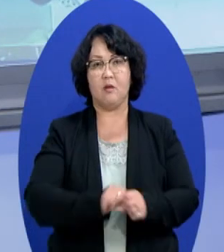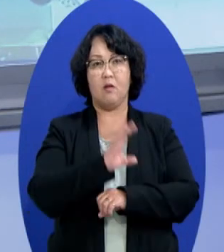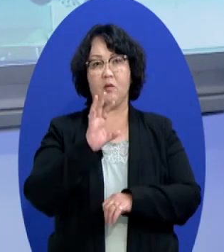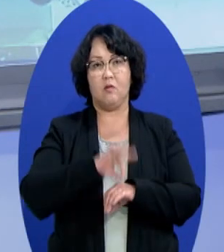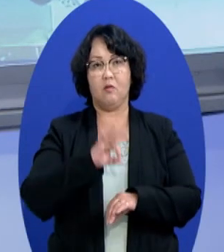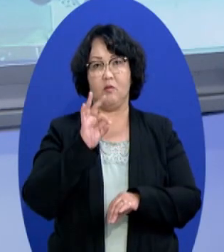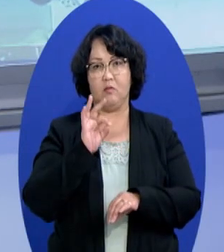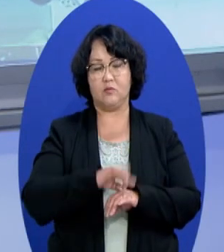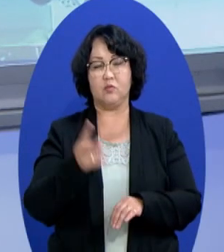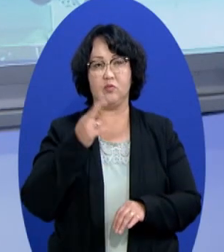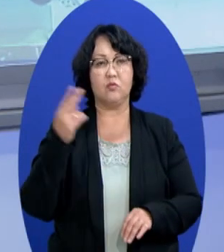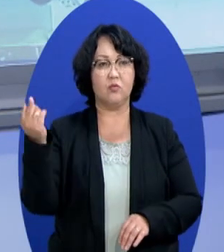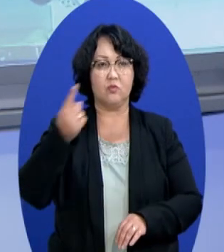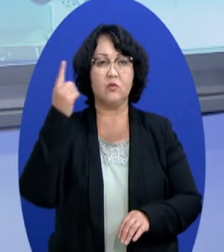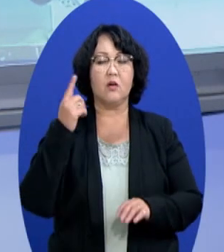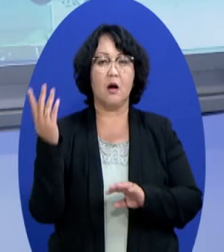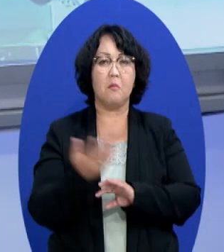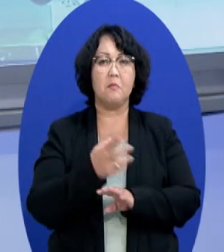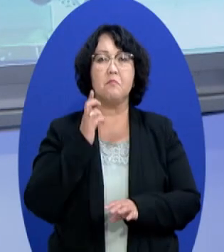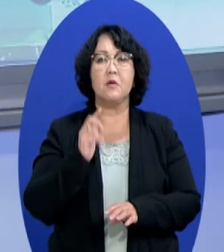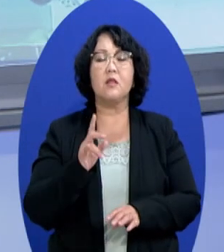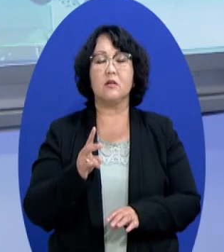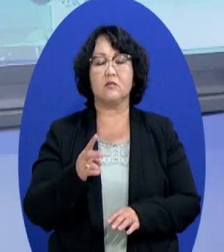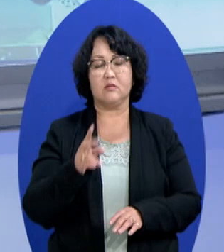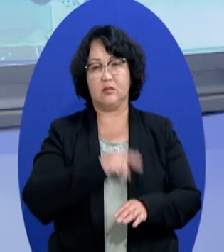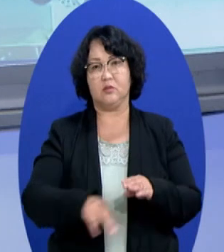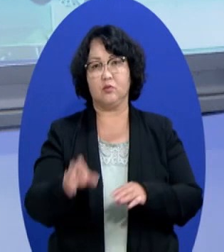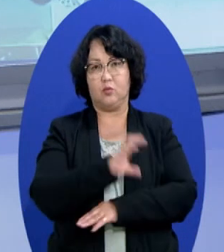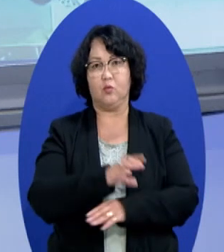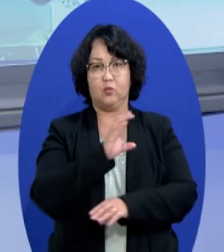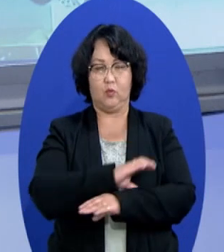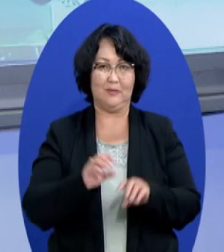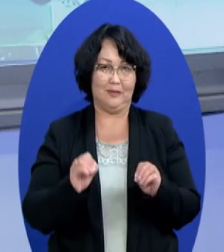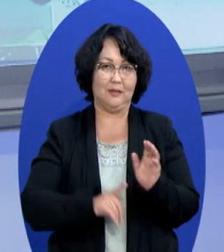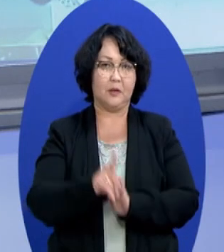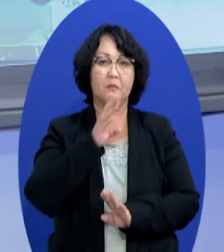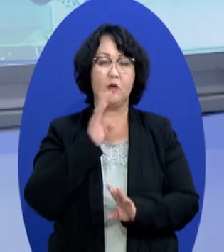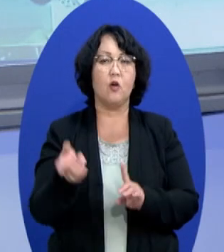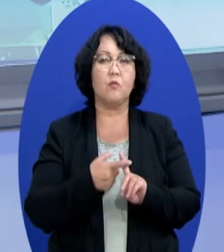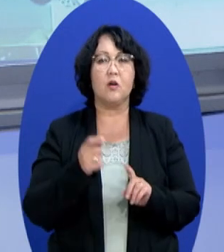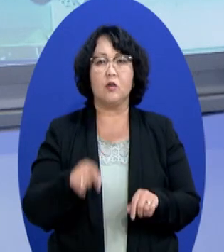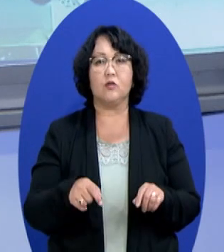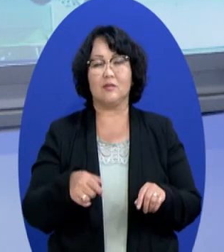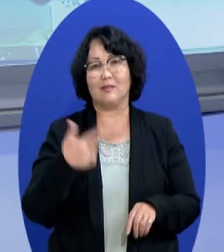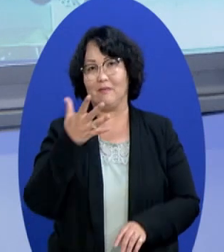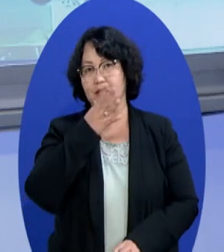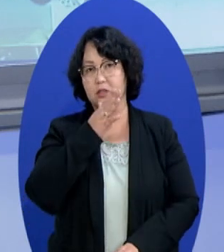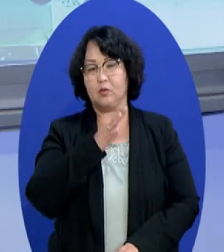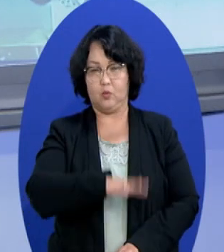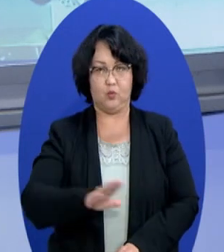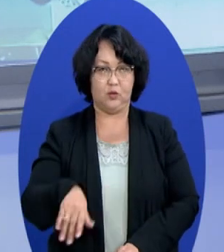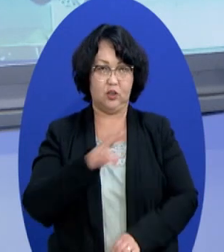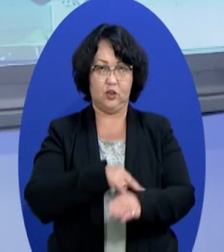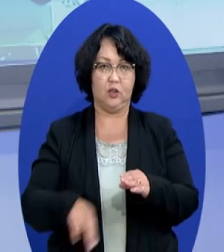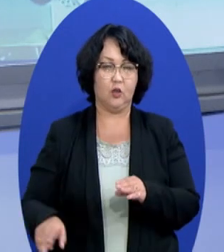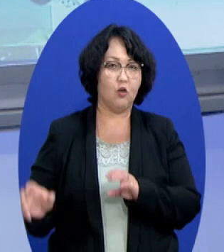Коронавирусний цар тахлын үеийн өндөржүүлсэн бэлэн байдлын үед цэцэрлэг сургууль сургалтаа эхлүүлэх гэж байгаа юм а. Үүнтэй холбоотойгоор энэ жил бүх 5 насныг цэцэрлэгт